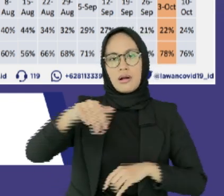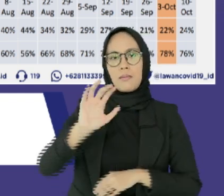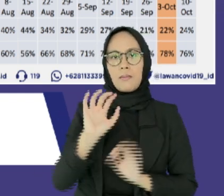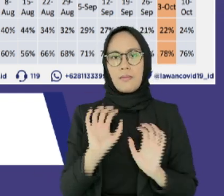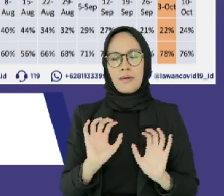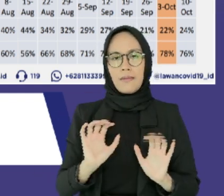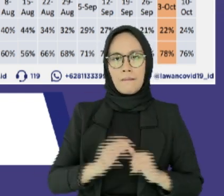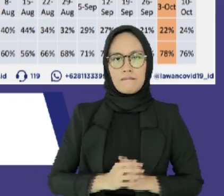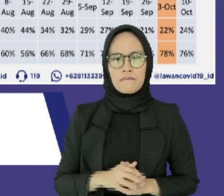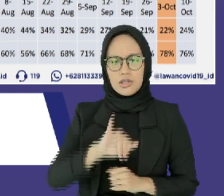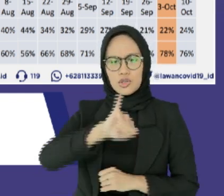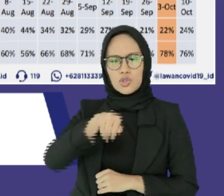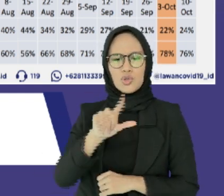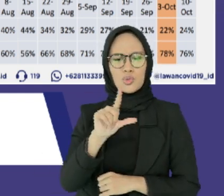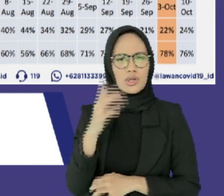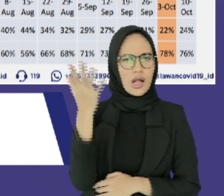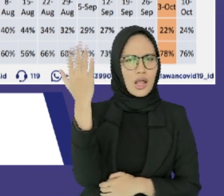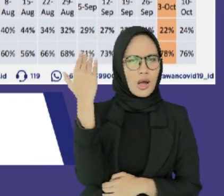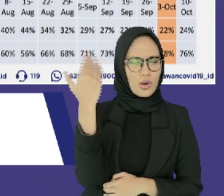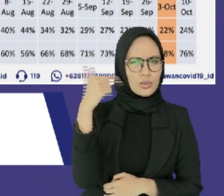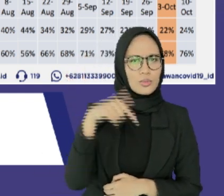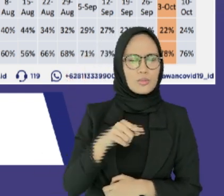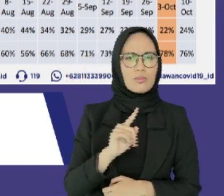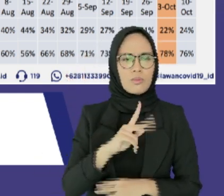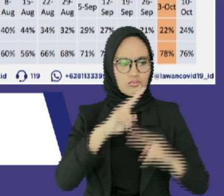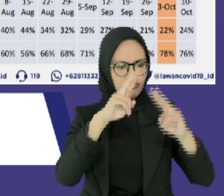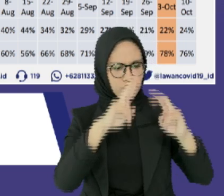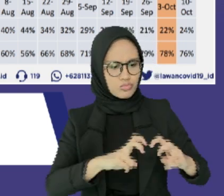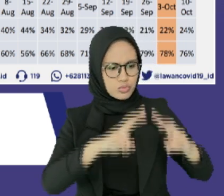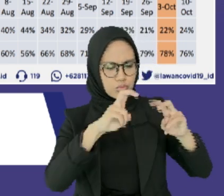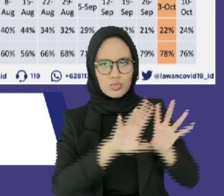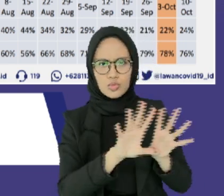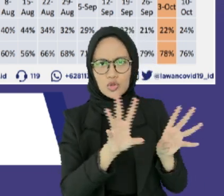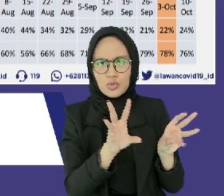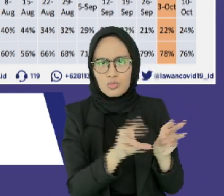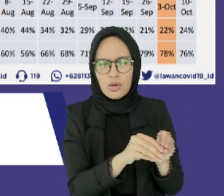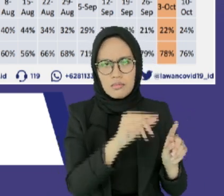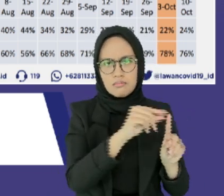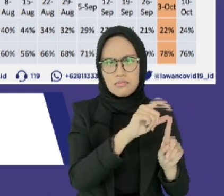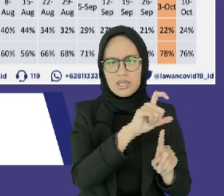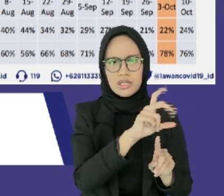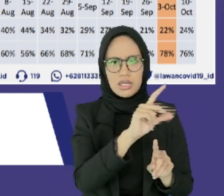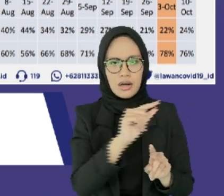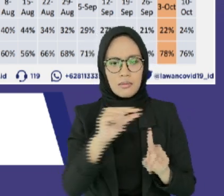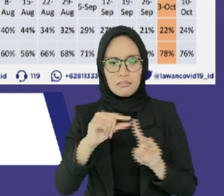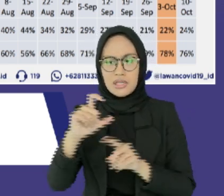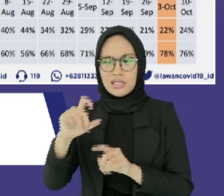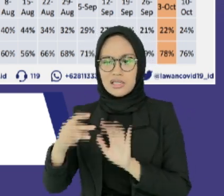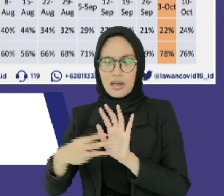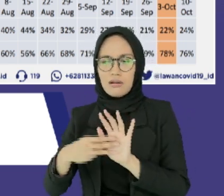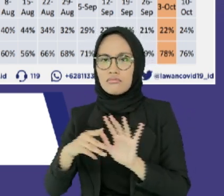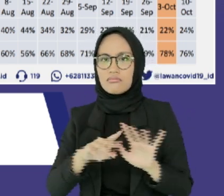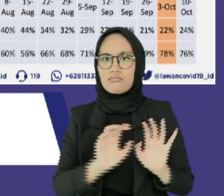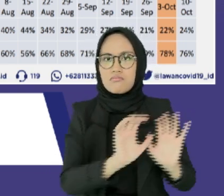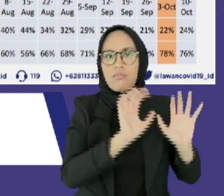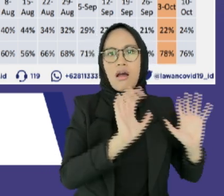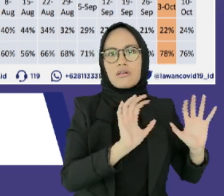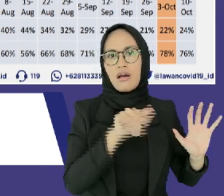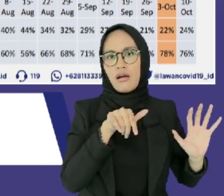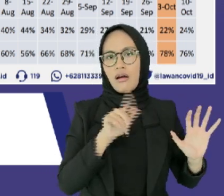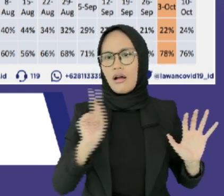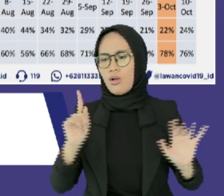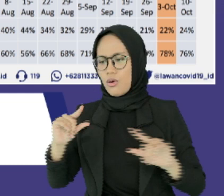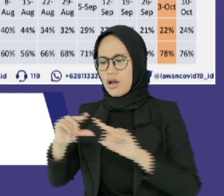Juli lalu terlihat bahwa jumlah gabungan orang yang diperiksa dengan PCR dan tcm lebih tinggi dibandingkan antigen